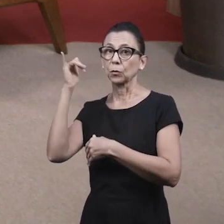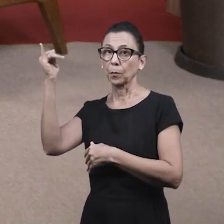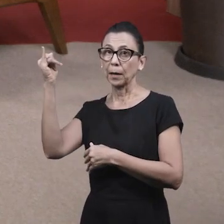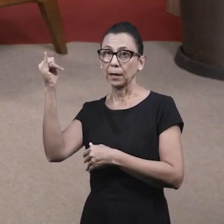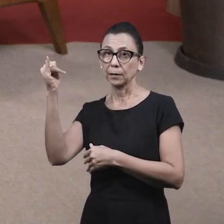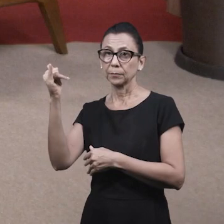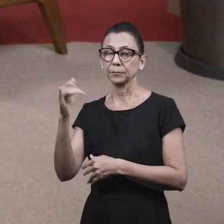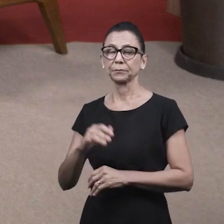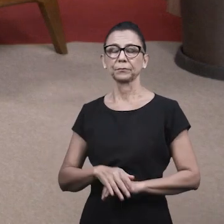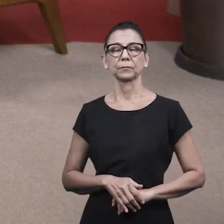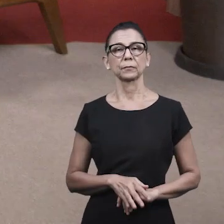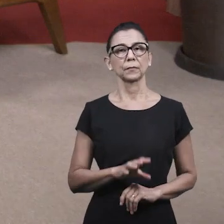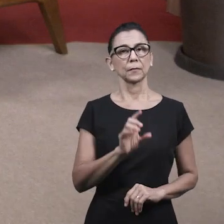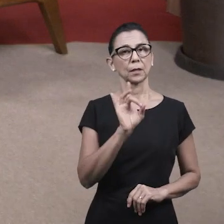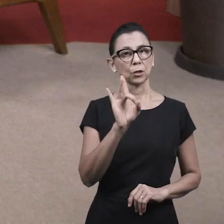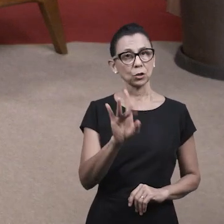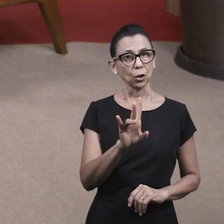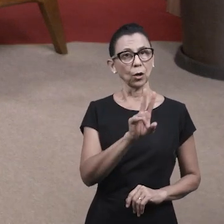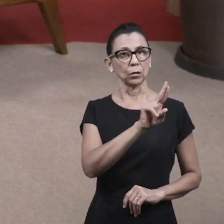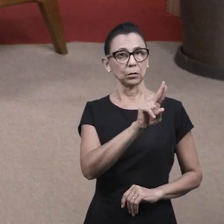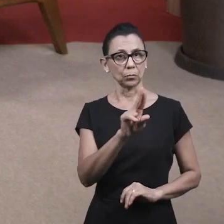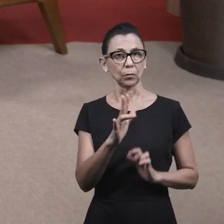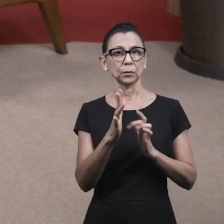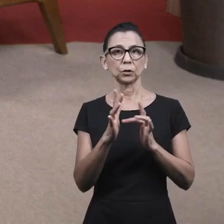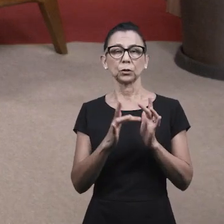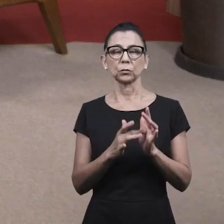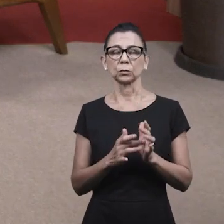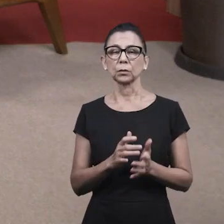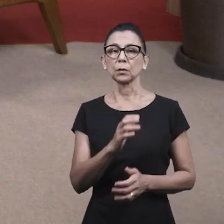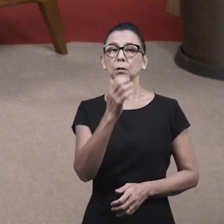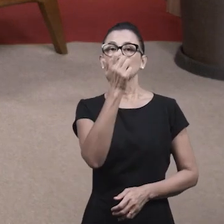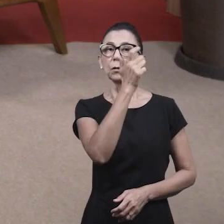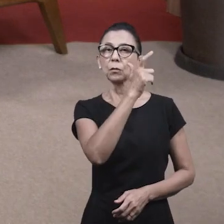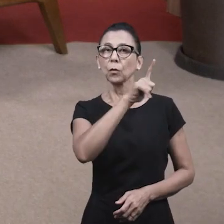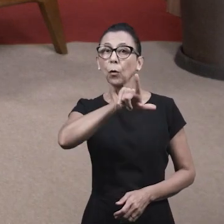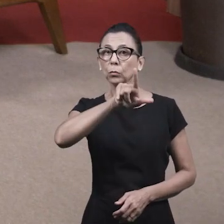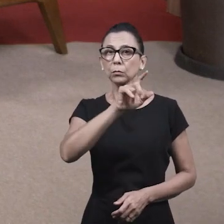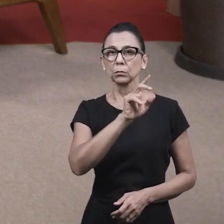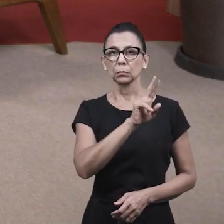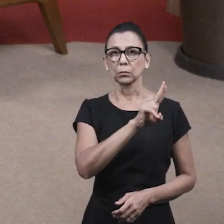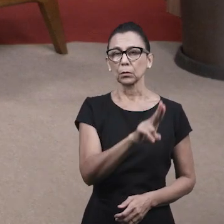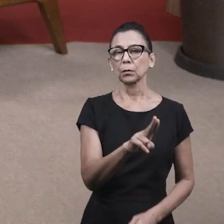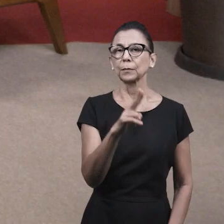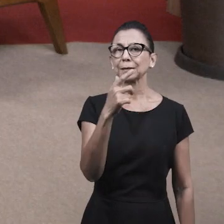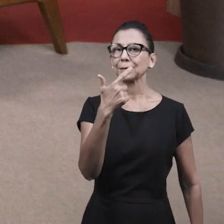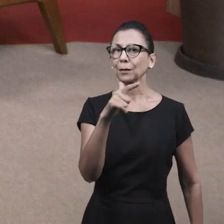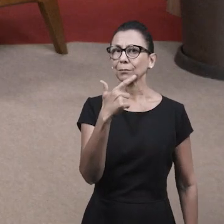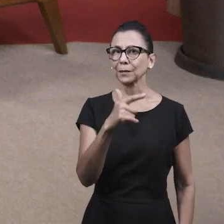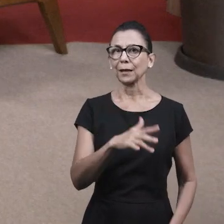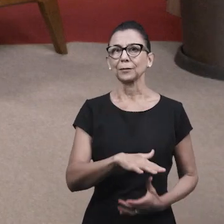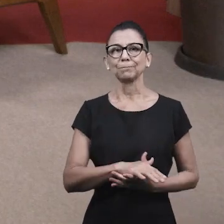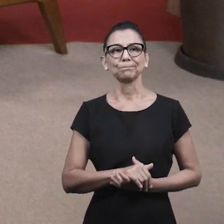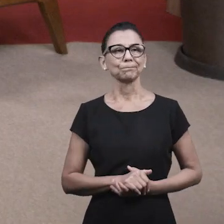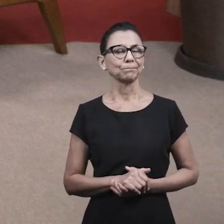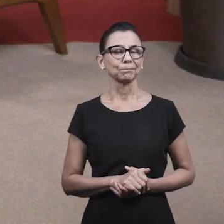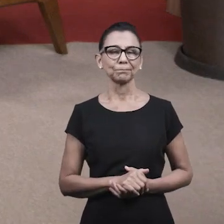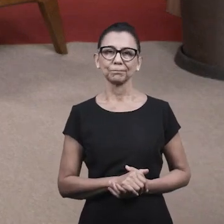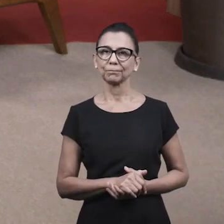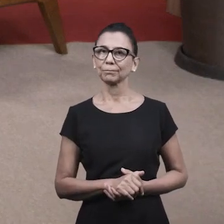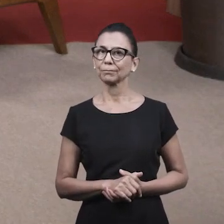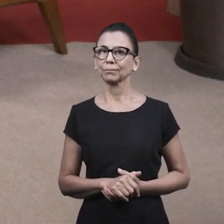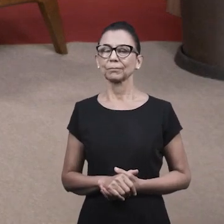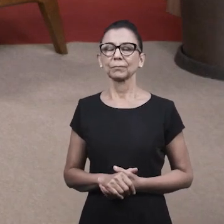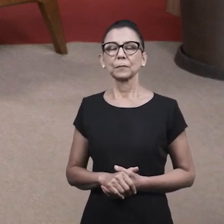que quand nous apportons ce sujet, Jésus, le médiateur, en vérité, le seul